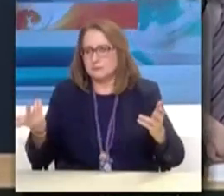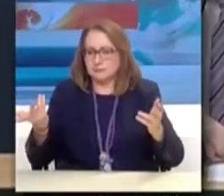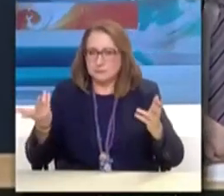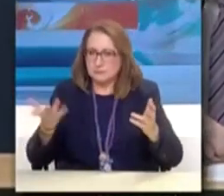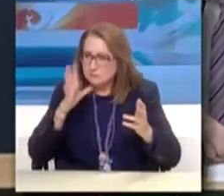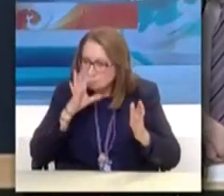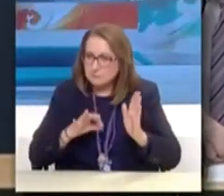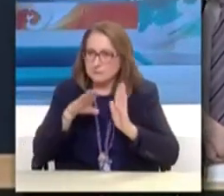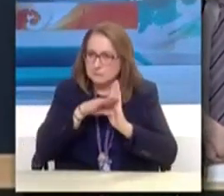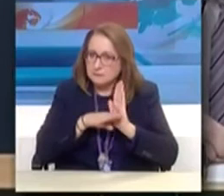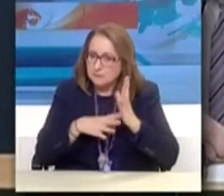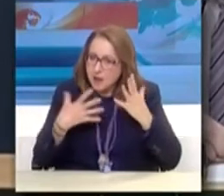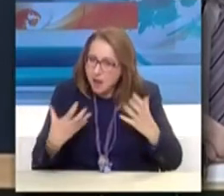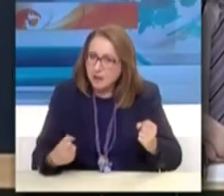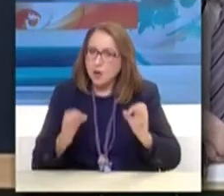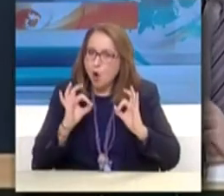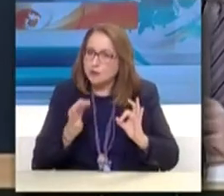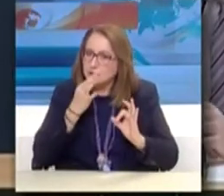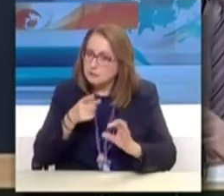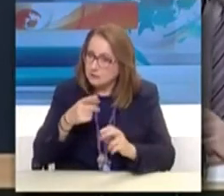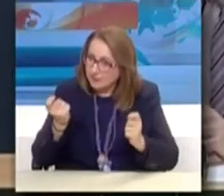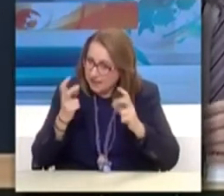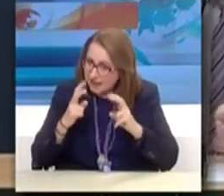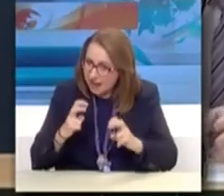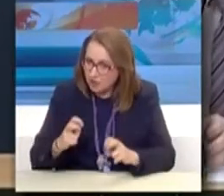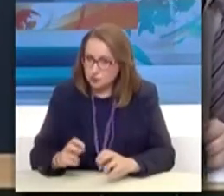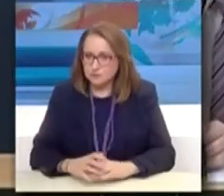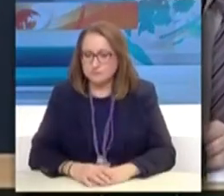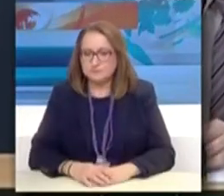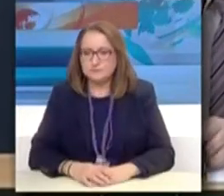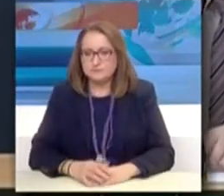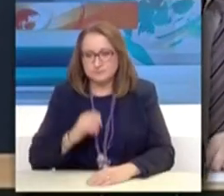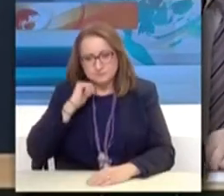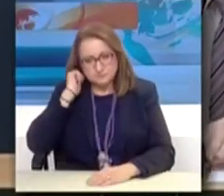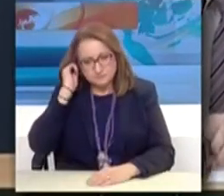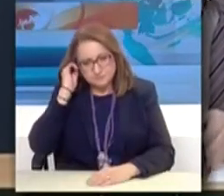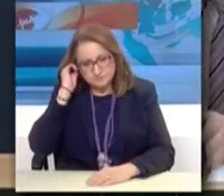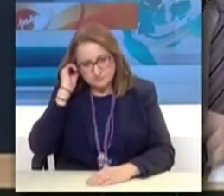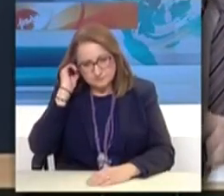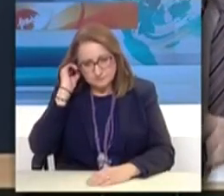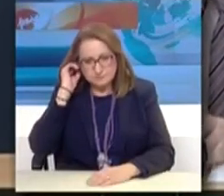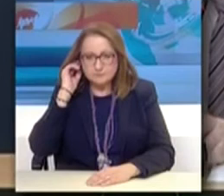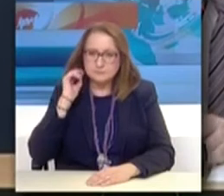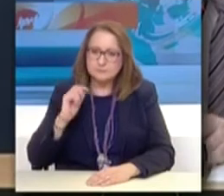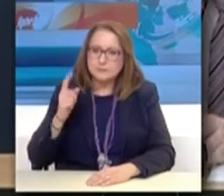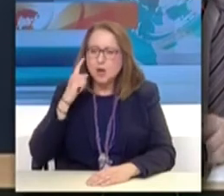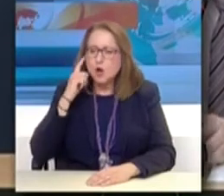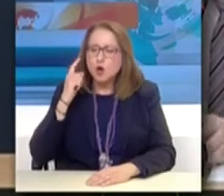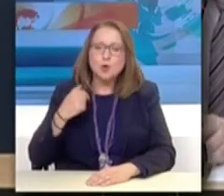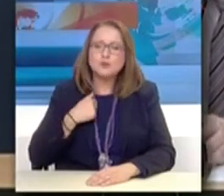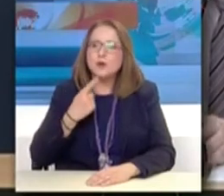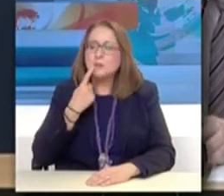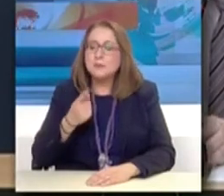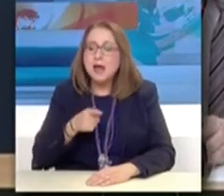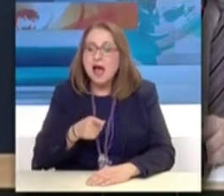ότι τηρούνται οι οδηγίες οι οποίες έχετε πει? Ευχαριστώ. Νομίζω αυτό που λέμε είναι να γίνονται με